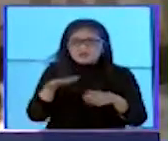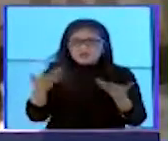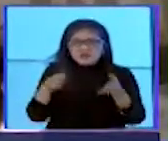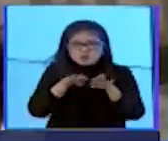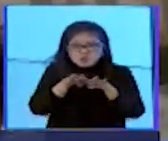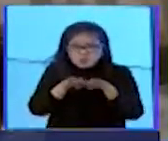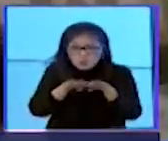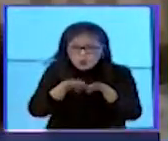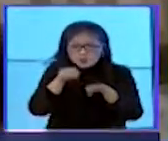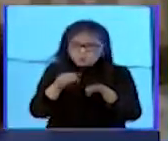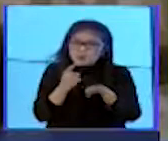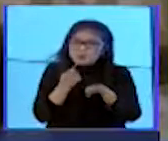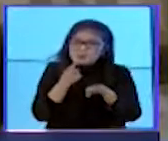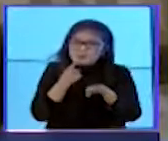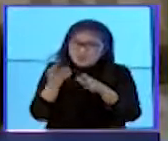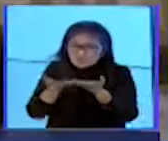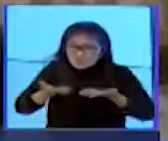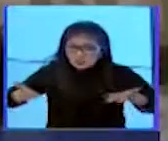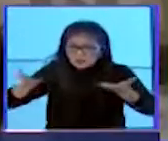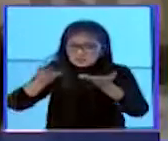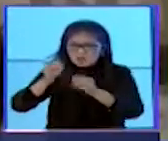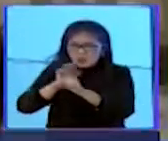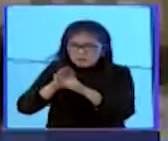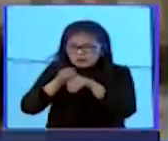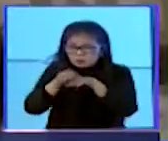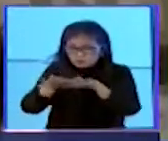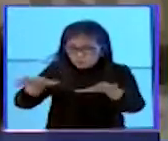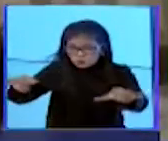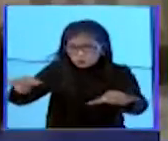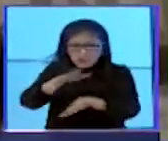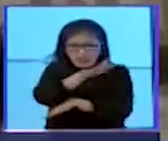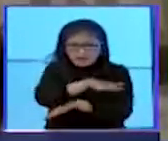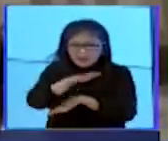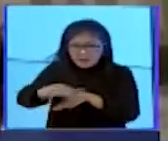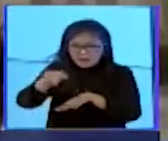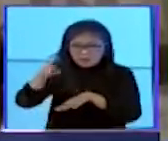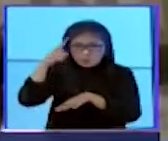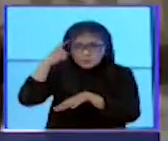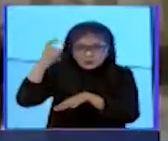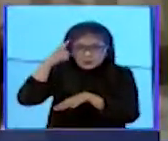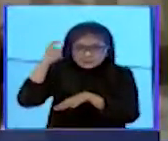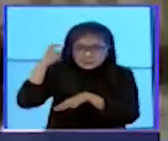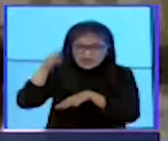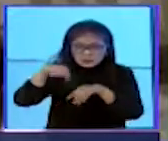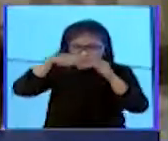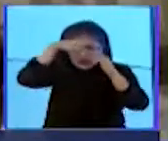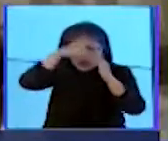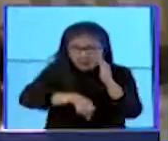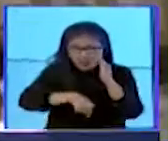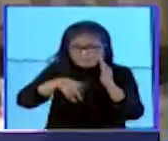persoalan padegi sehingga anak-anak belajar kontekstual memahami apa itu